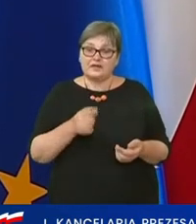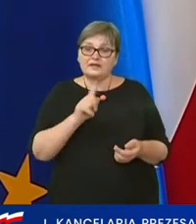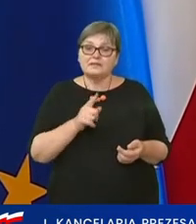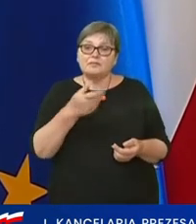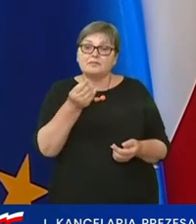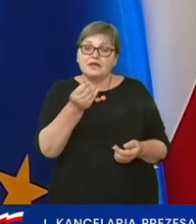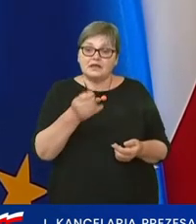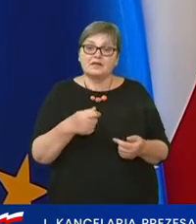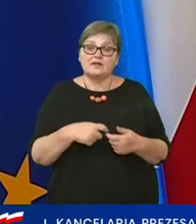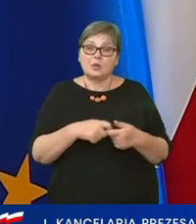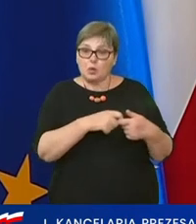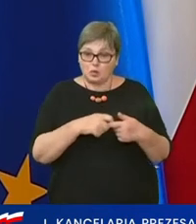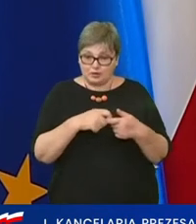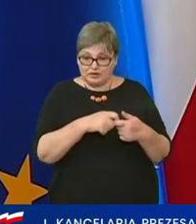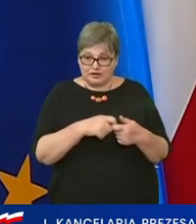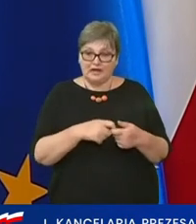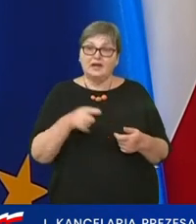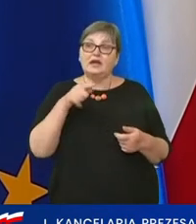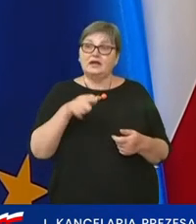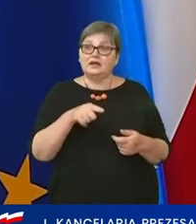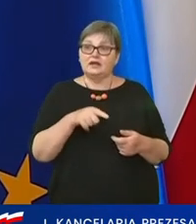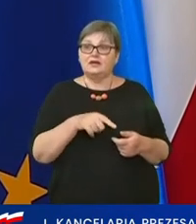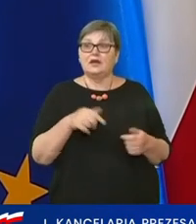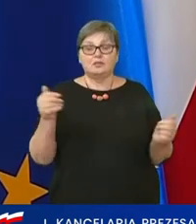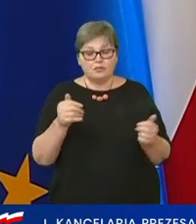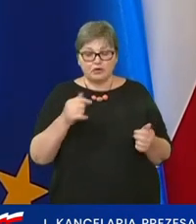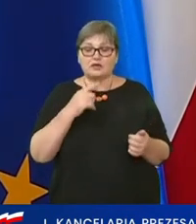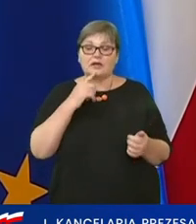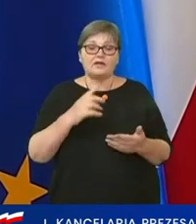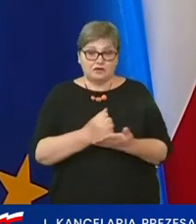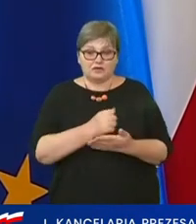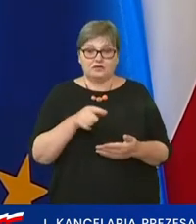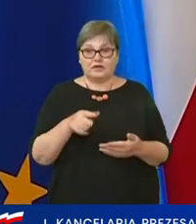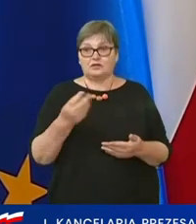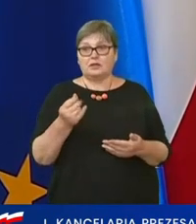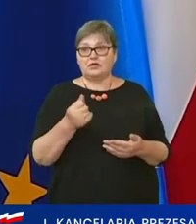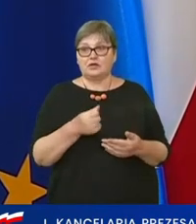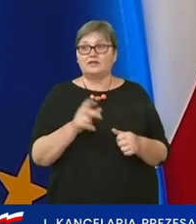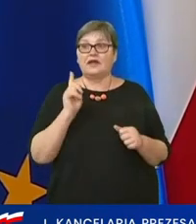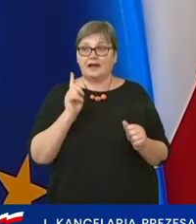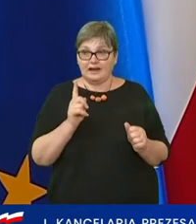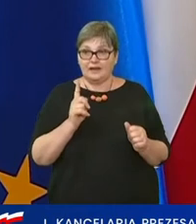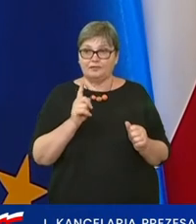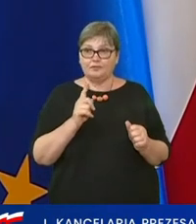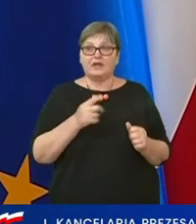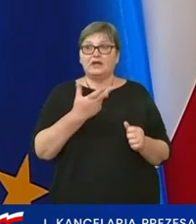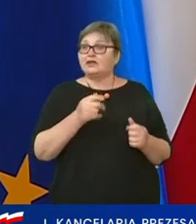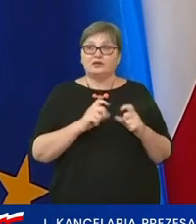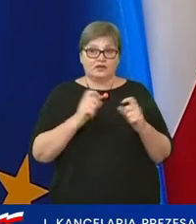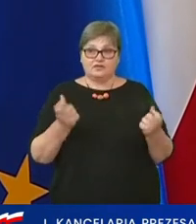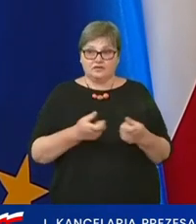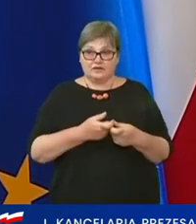ramach środków unii europejskiej można na te działania przeznaczać ale szanowni państwo to nie wszystkie